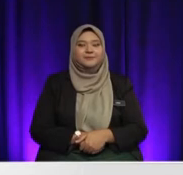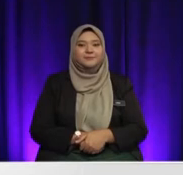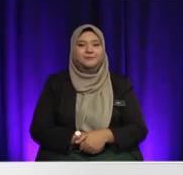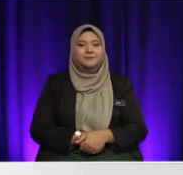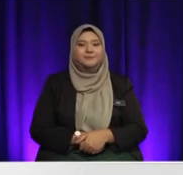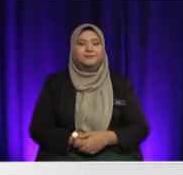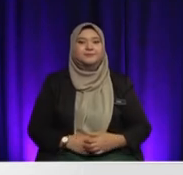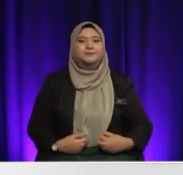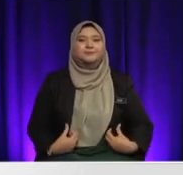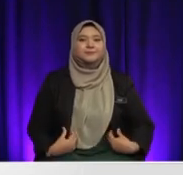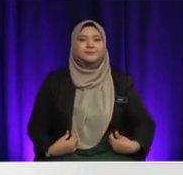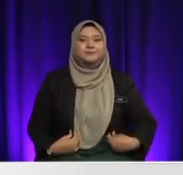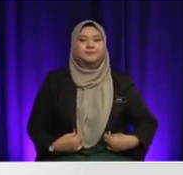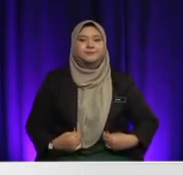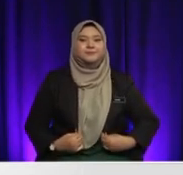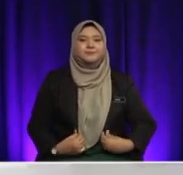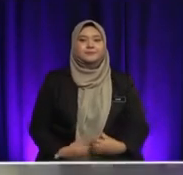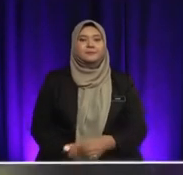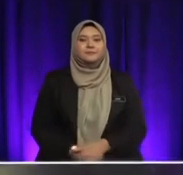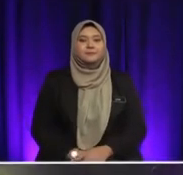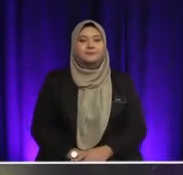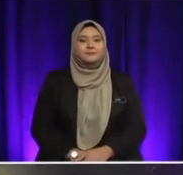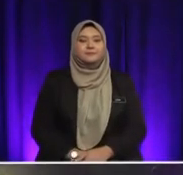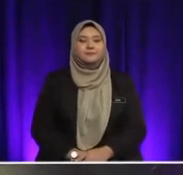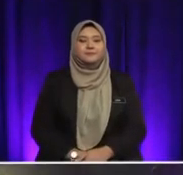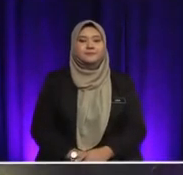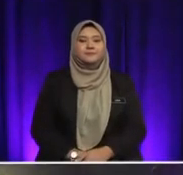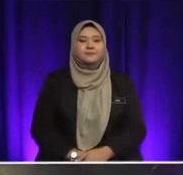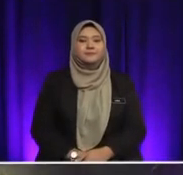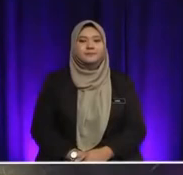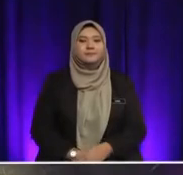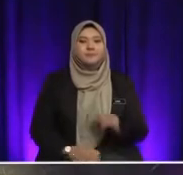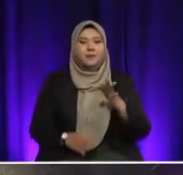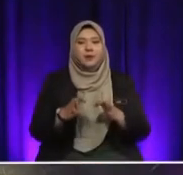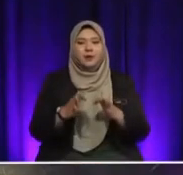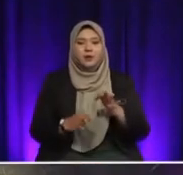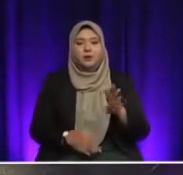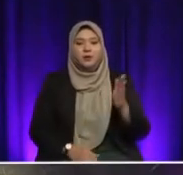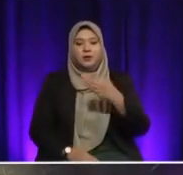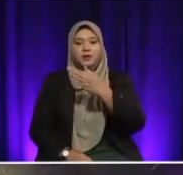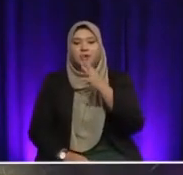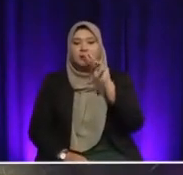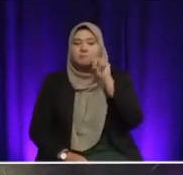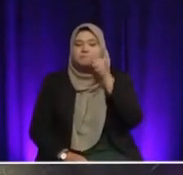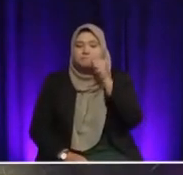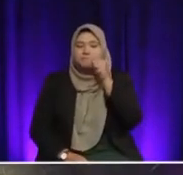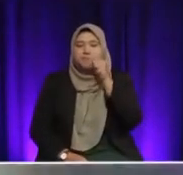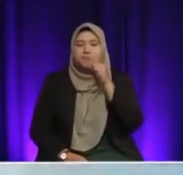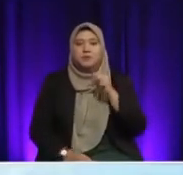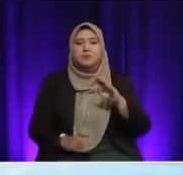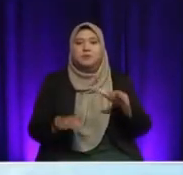betul. Okey, Atika, tekstur pula macam mana? Tekstur ikan pekasam. Tekstur ikan pekasam tadi. Lembut